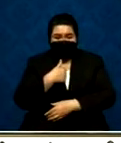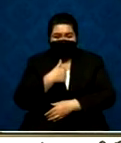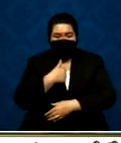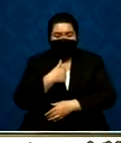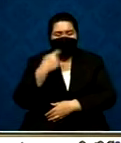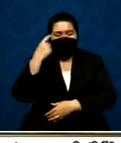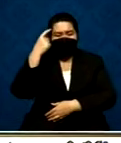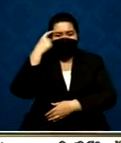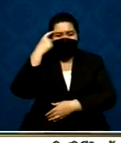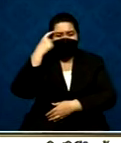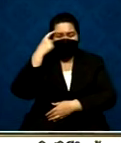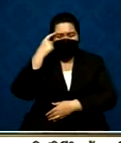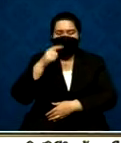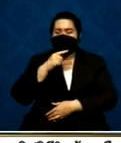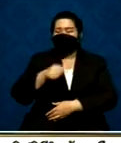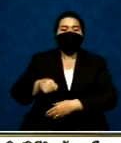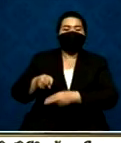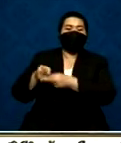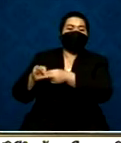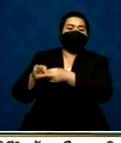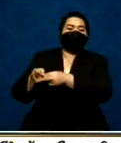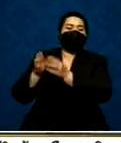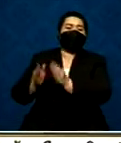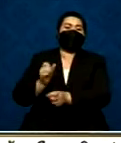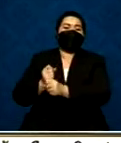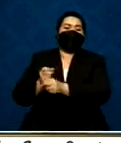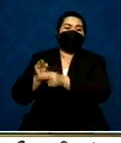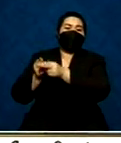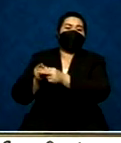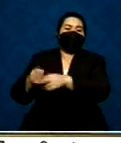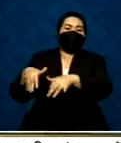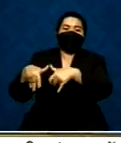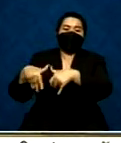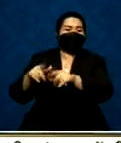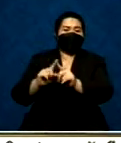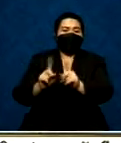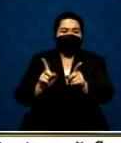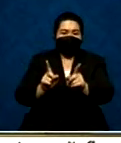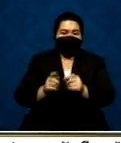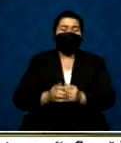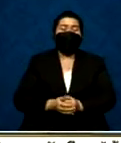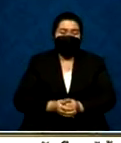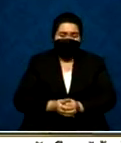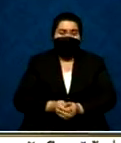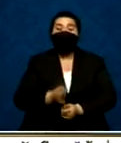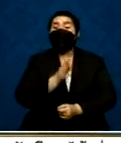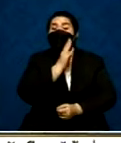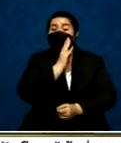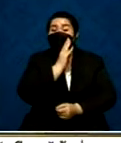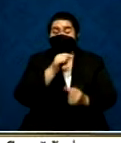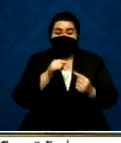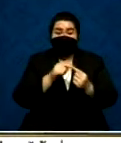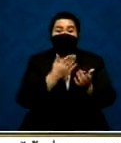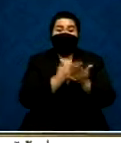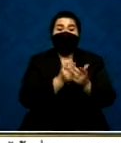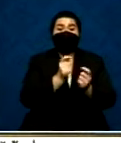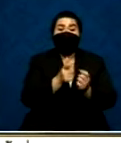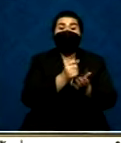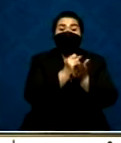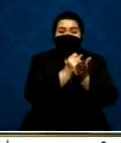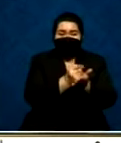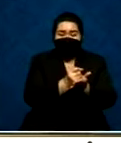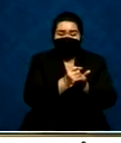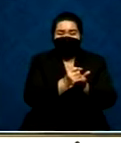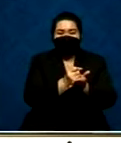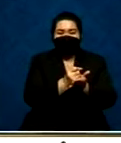นความรับผิดชอบไปที่เจ้าหน้าที่ในระดับท้องถิ่นได้และถ้าเรื่องของการเยียวยานะครับเราปล่อย